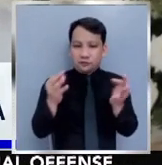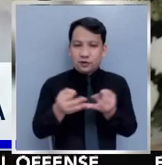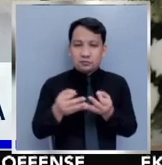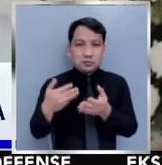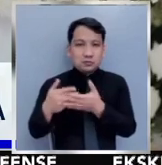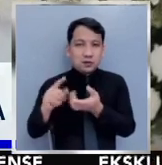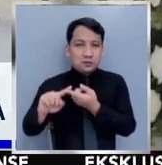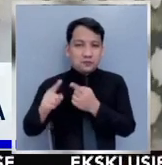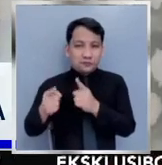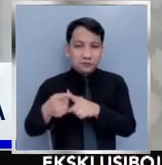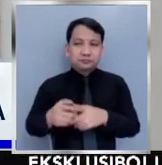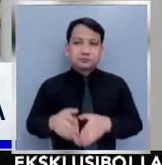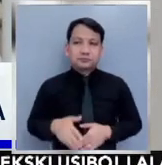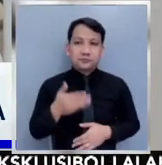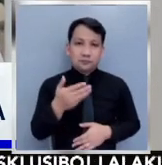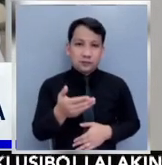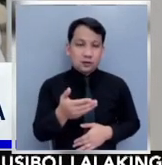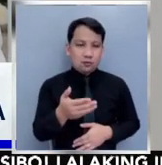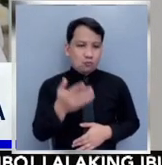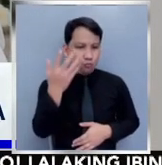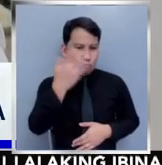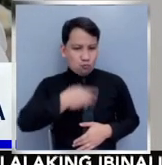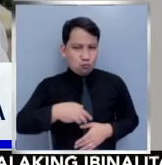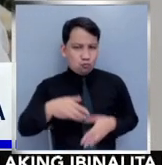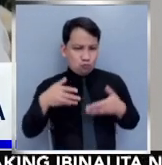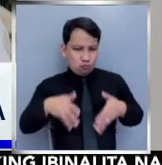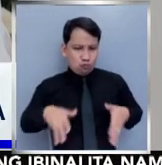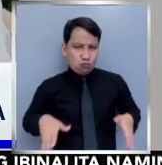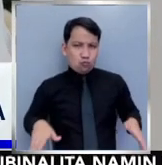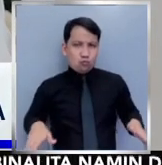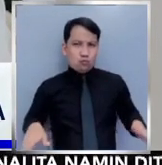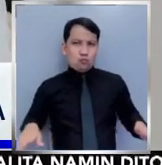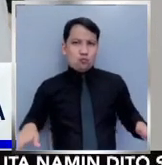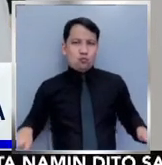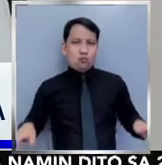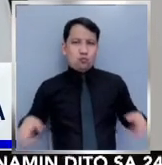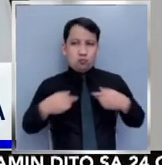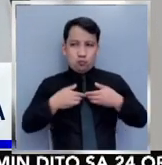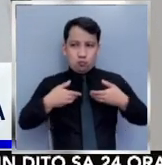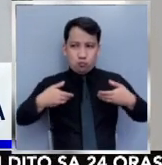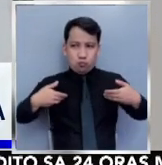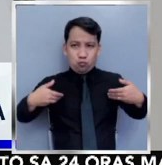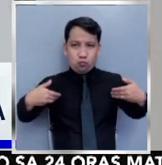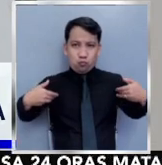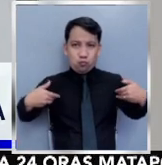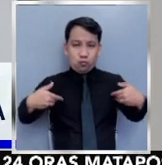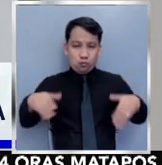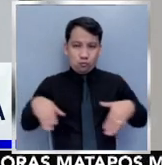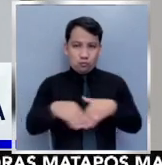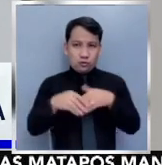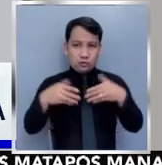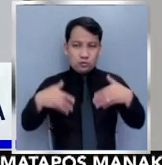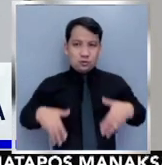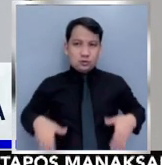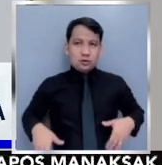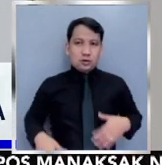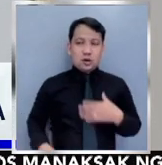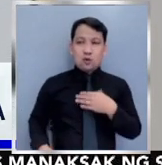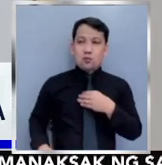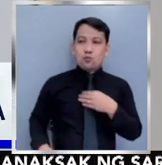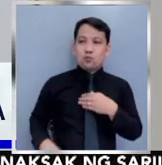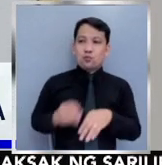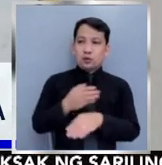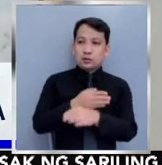kaibigan. Stunning in her white off-shoulder wedding gown si Hidilyn, habang dashing in his white barong naman si